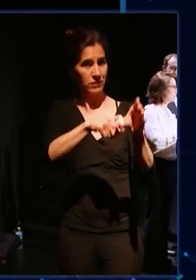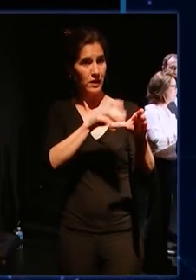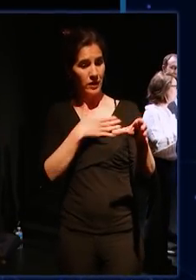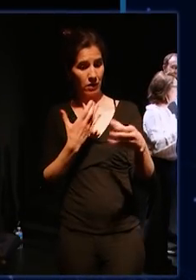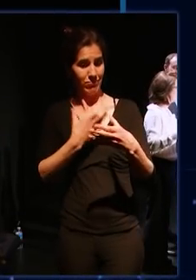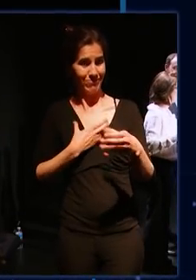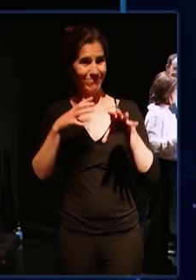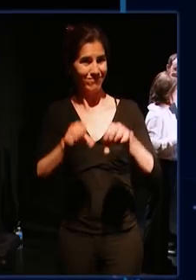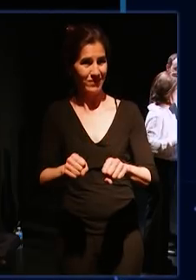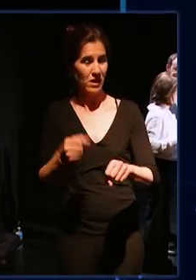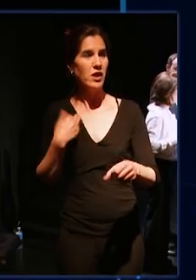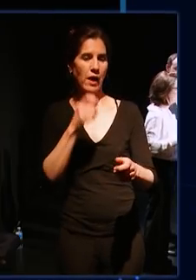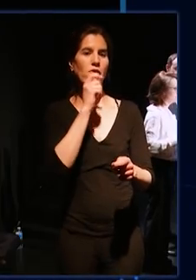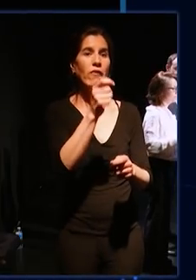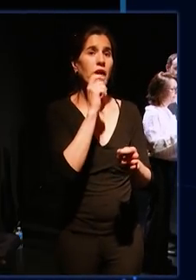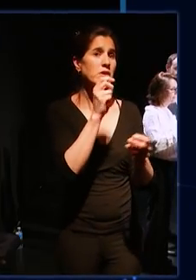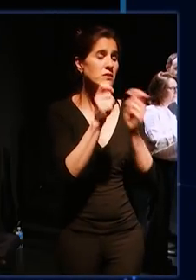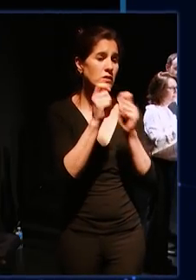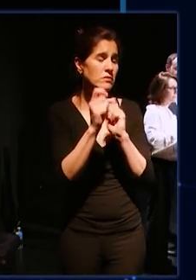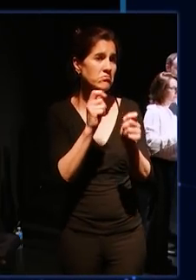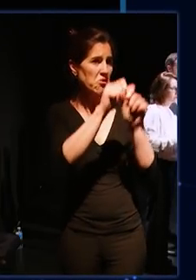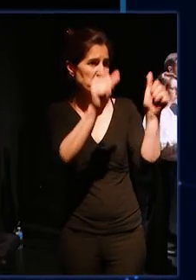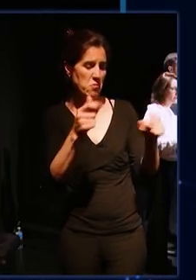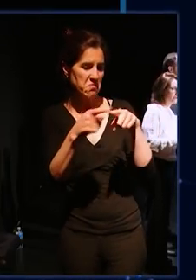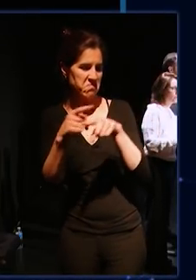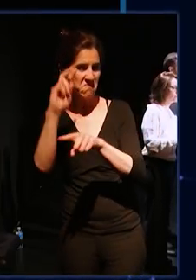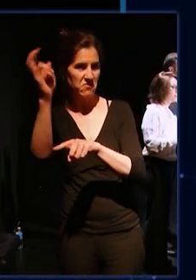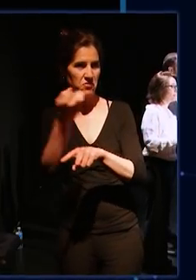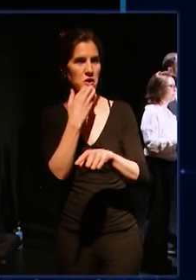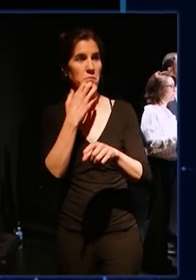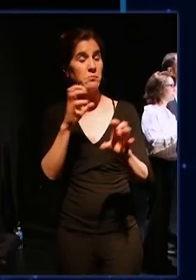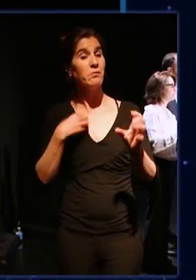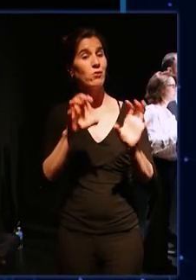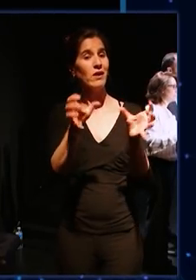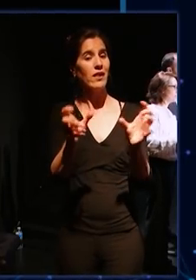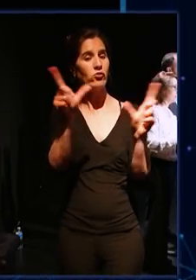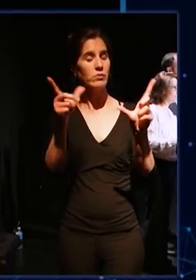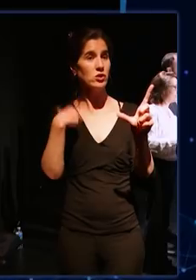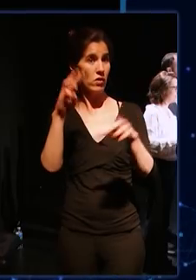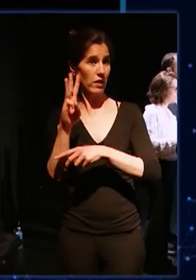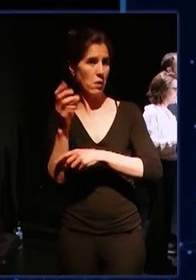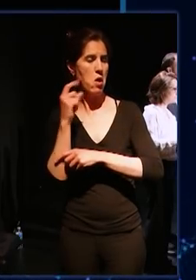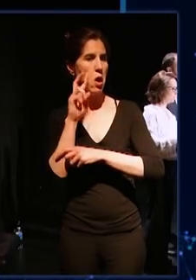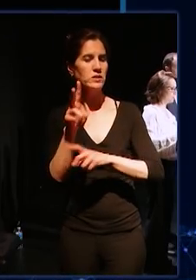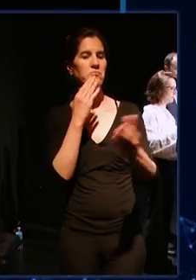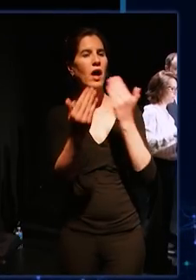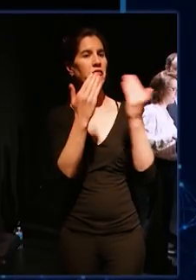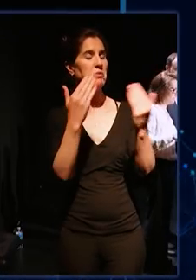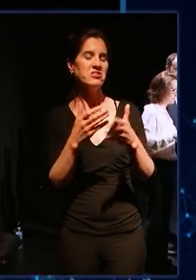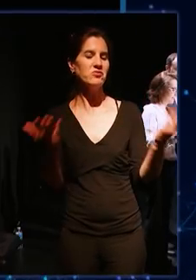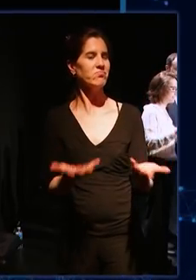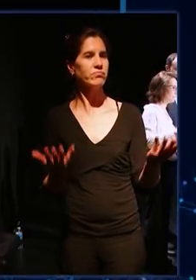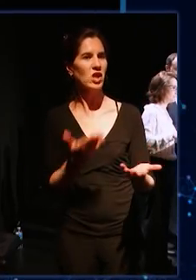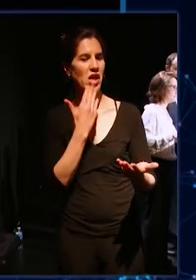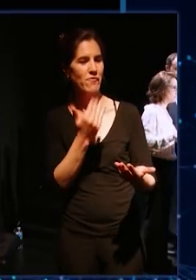a través d'entrevistes en diversos formats. D'una banda, per Ràdio Televisió Cardedeu heu pogut veure unes entrevistes amb un caire més distès per conèixer una mica